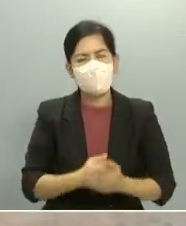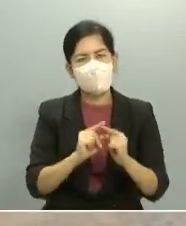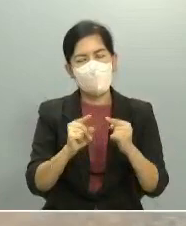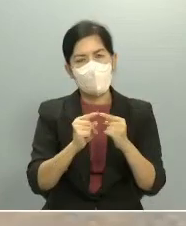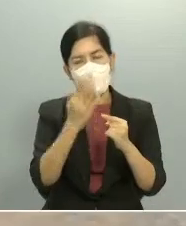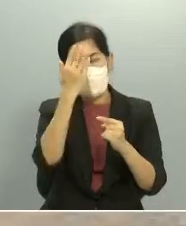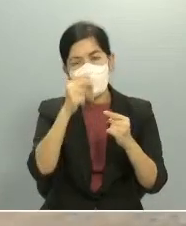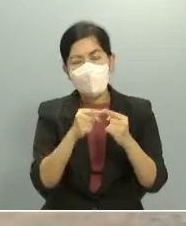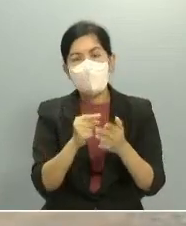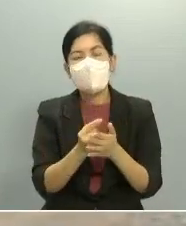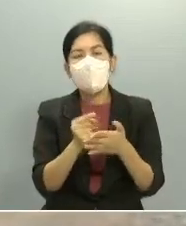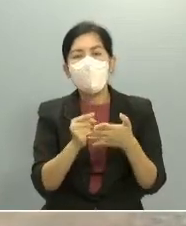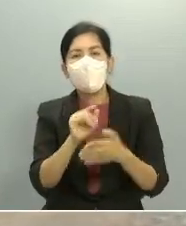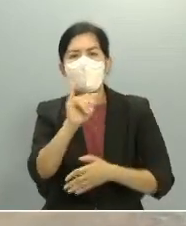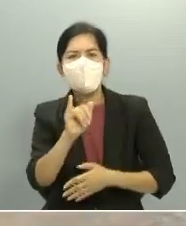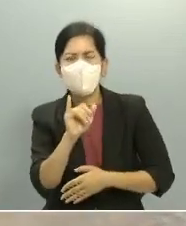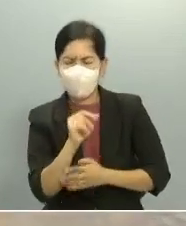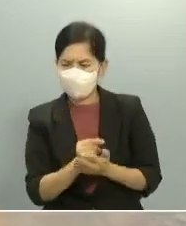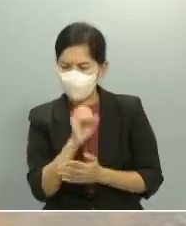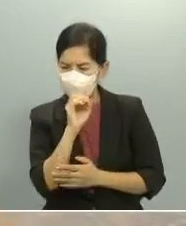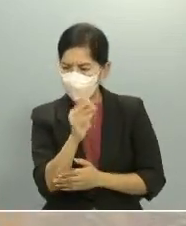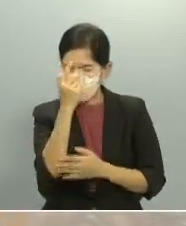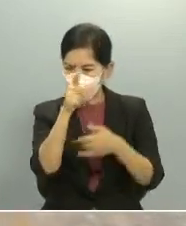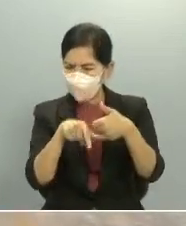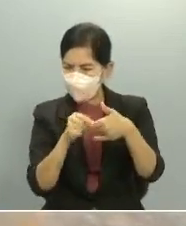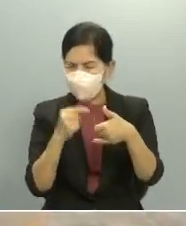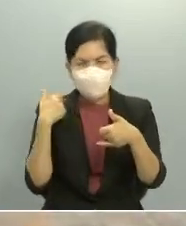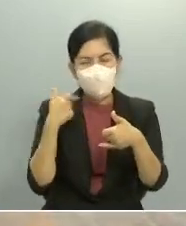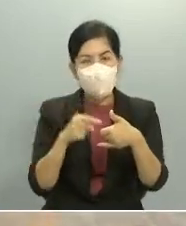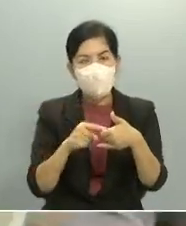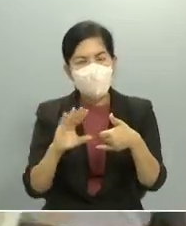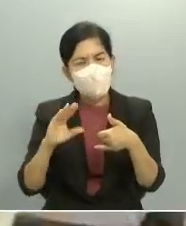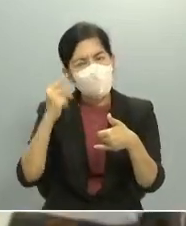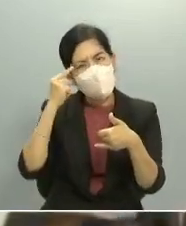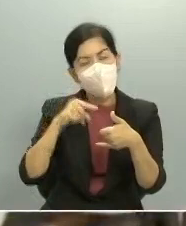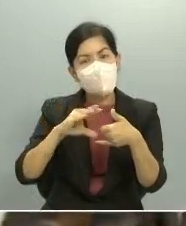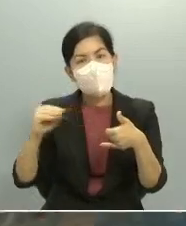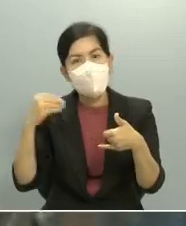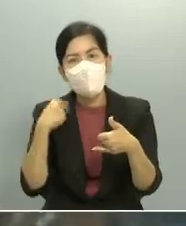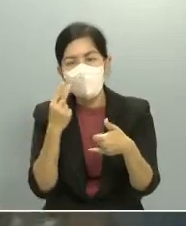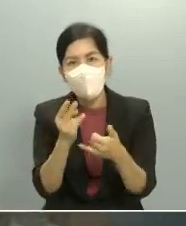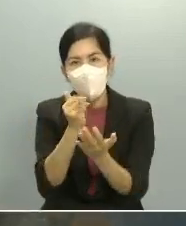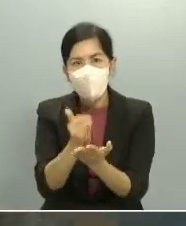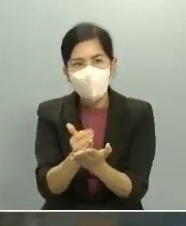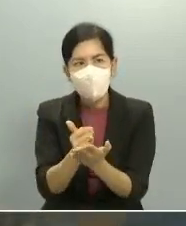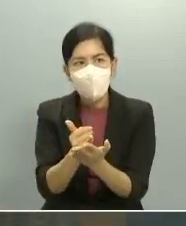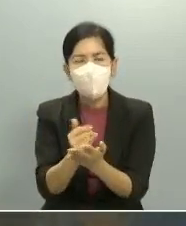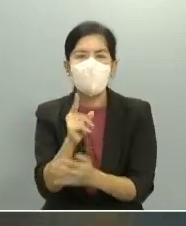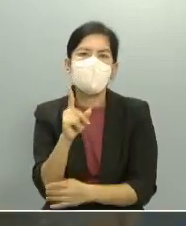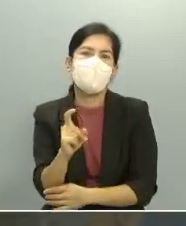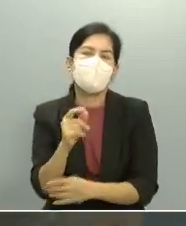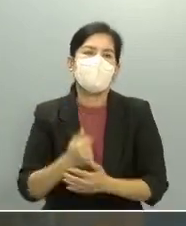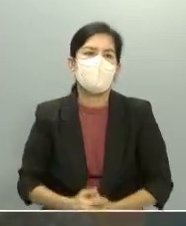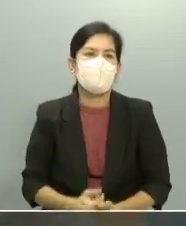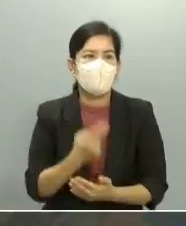ญาติของผู้ตายก็บอกว่าเห็นเงียบไปก็ออกมาดูปรากฏว่าผู้ตายนอนแน่นิ่งอยู่กับพื้นแล้ว ก็สันนิษฐานเพราะมันมีรอยไหม้ดิใช่ไหม ใช่ค่ะก็เลยรีบดึ